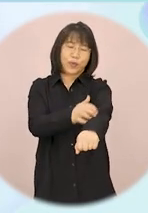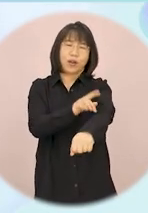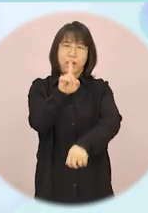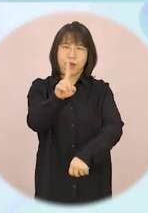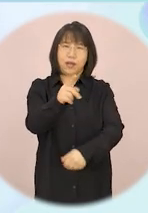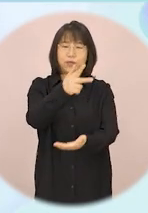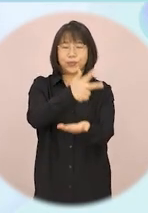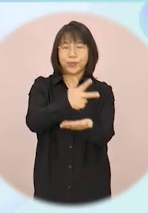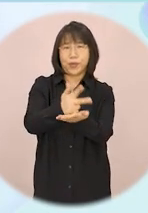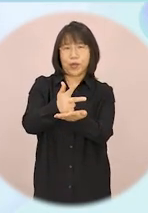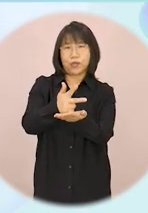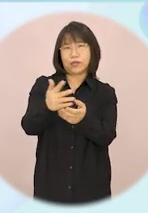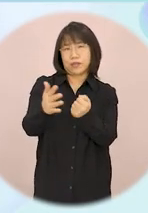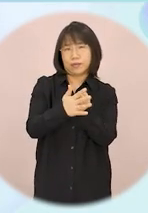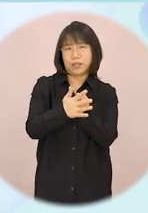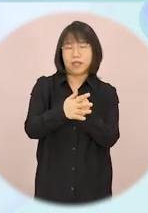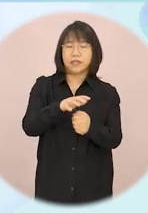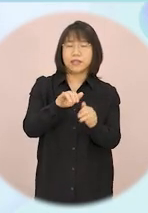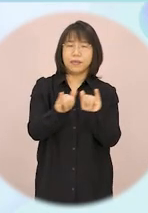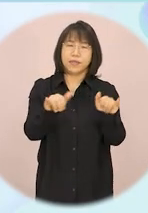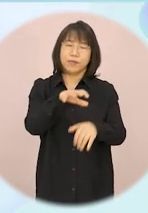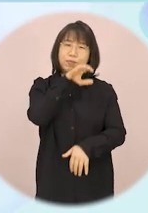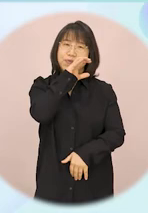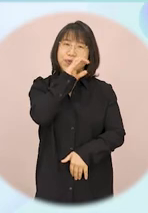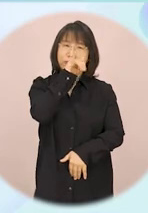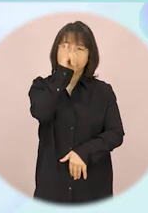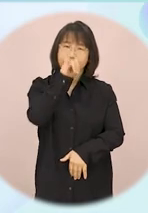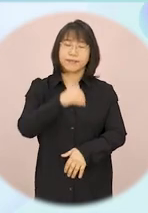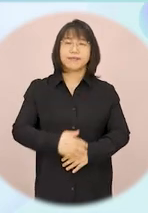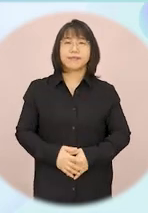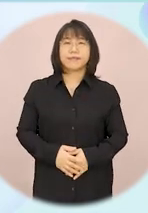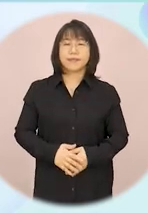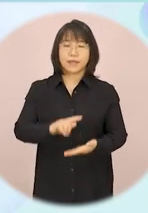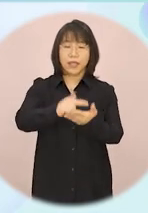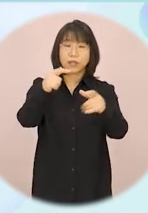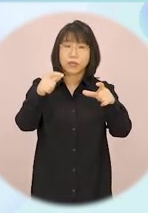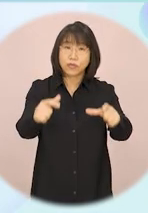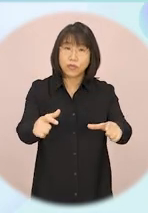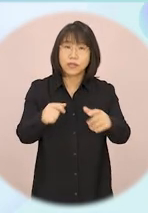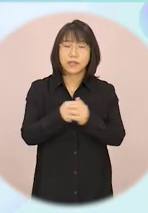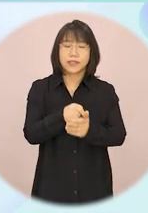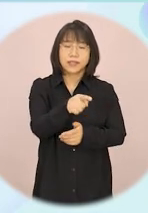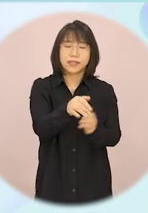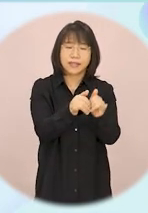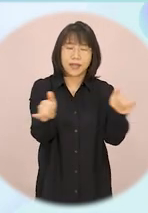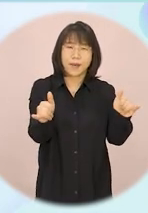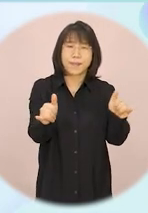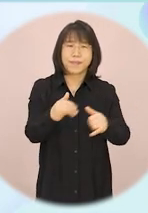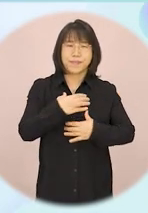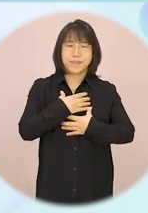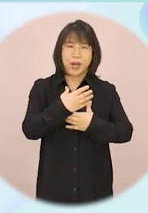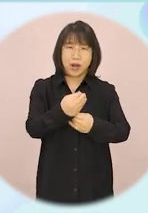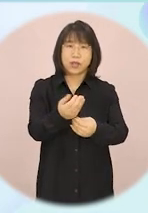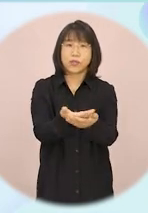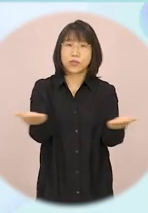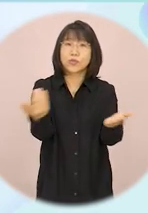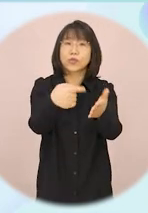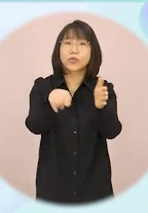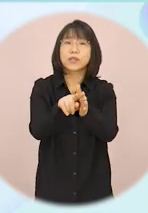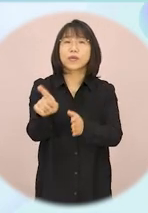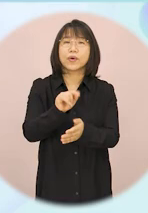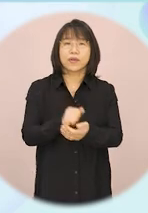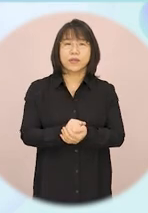전통시장은 주차 시설의 부족으로 이용자들의 불편이 많았는데요 강서구가 이런 고객들의 불편을 줄이기 위해